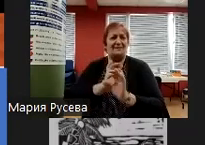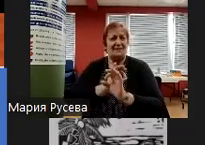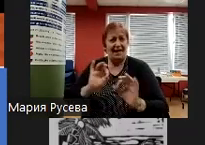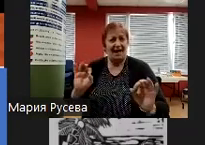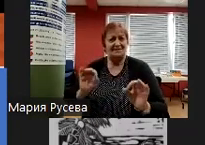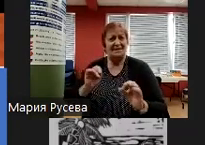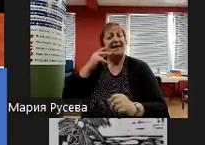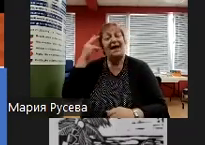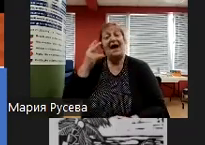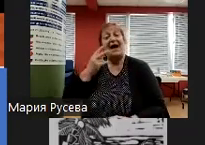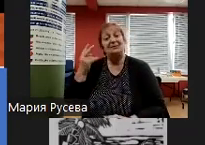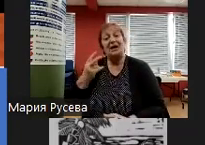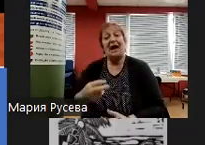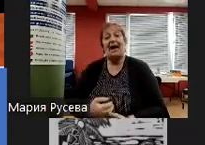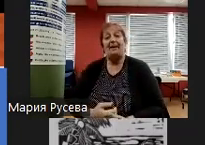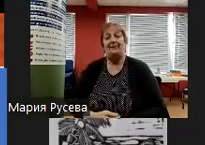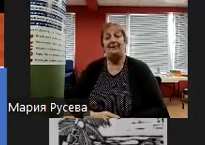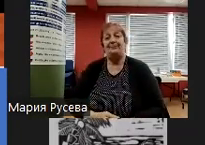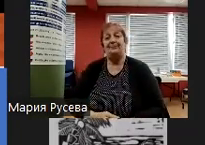и разбираем.